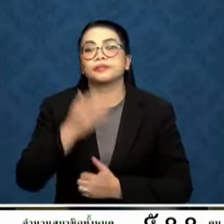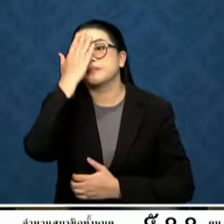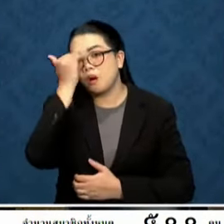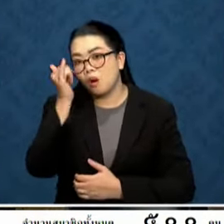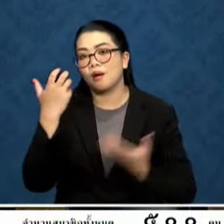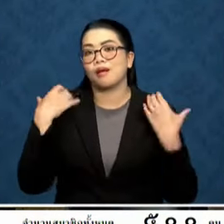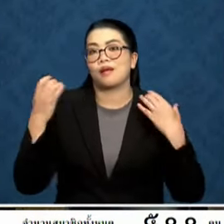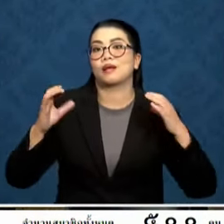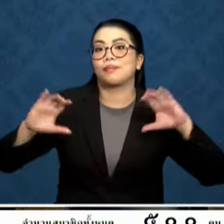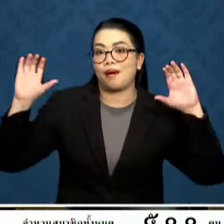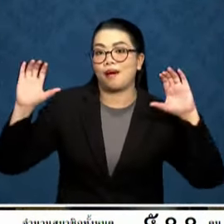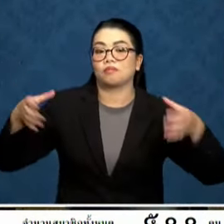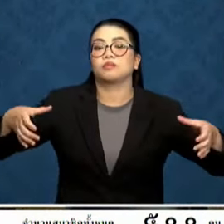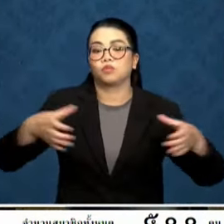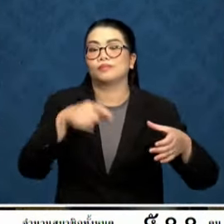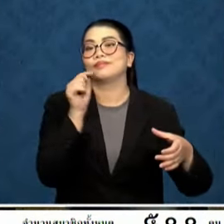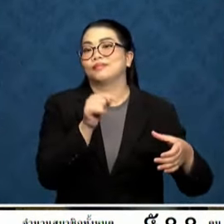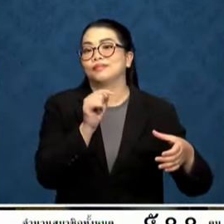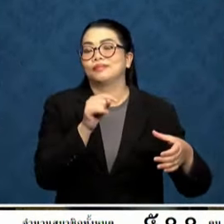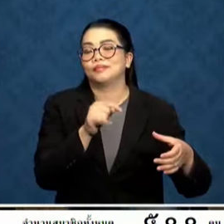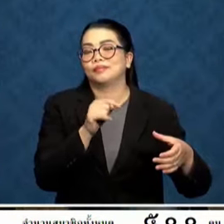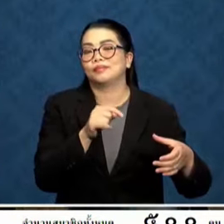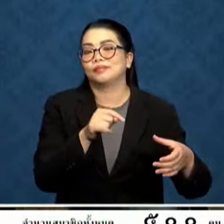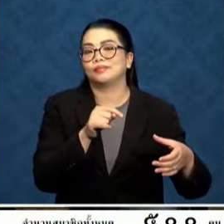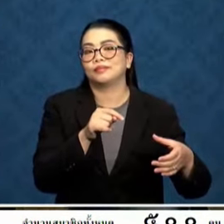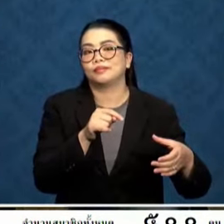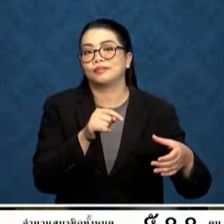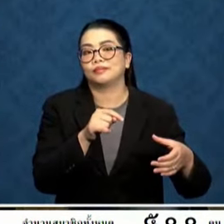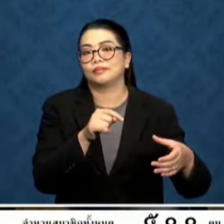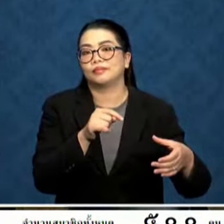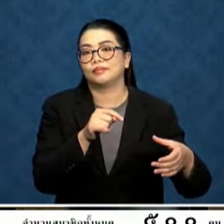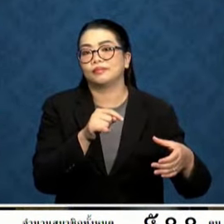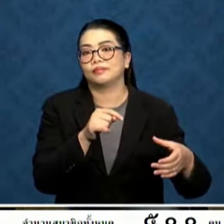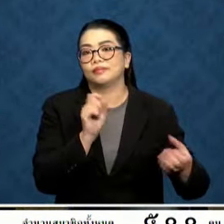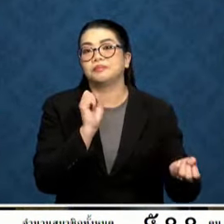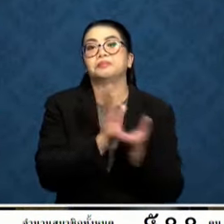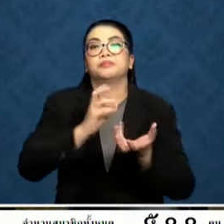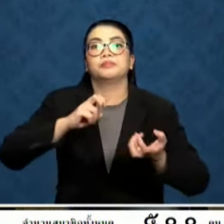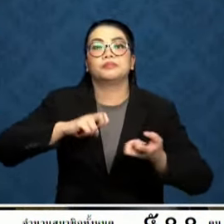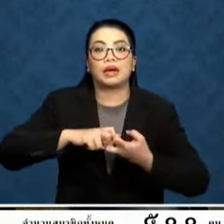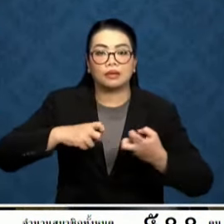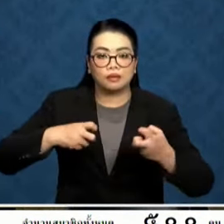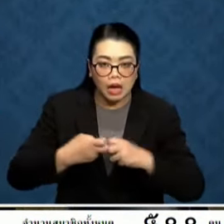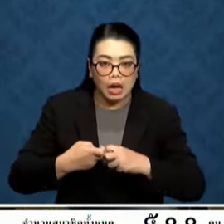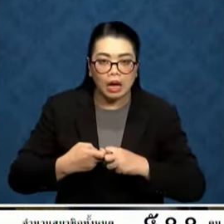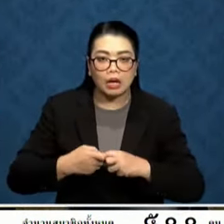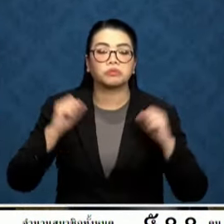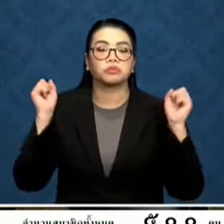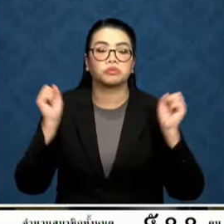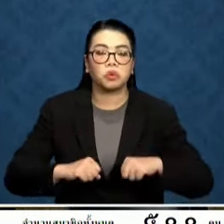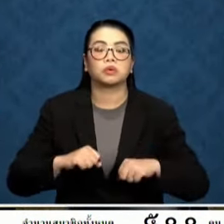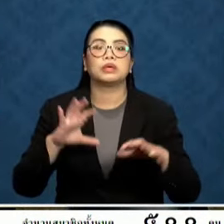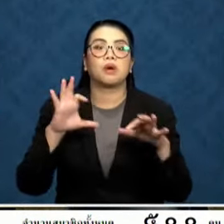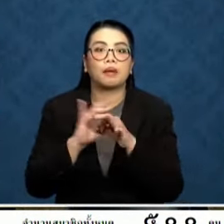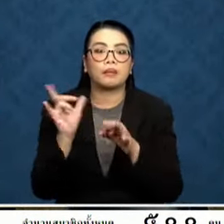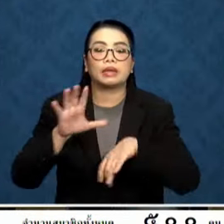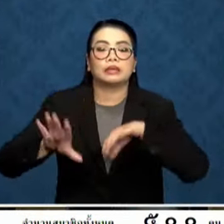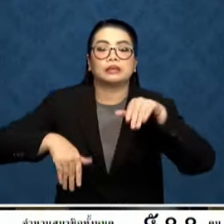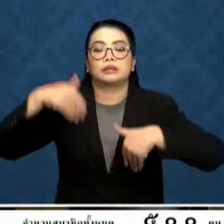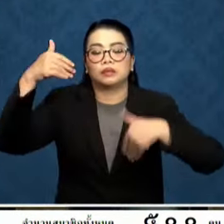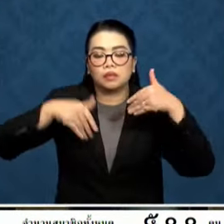รัฐบาลชุดนี้ประสบปัญหาวิกฤตความชอบธรรมทางการเมืองในการจัด